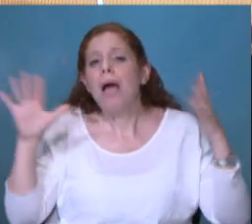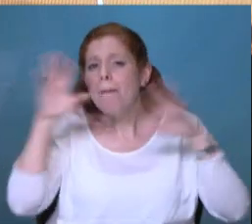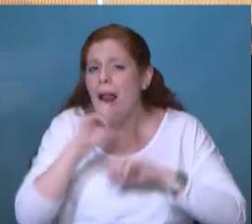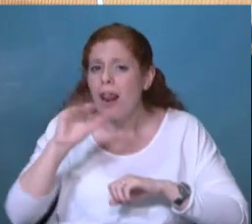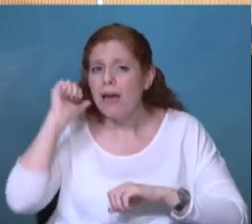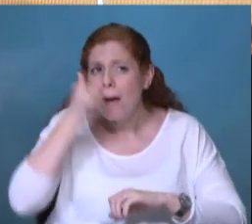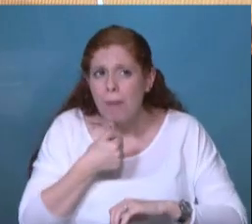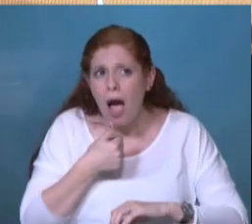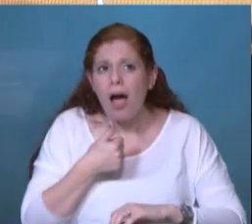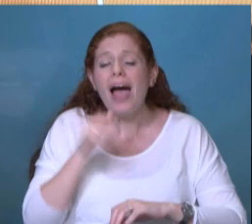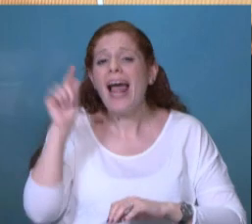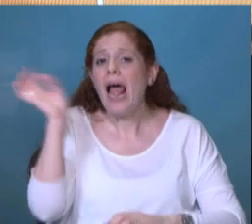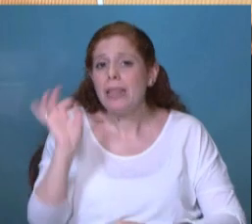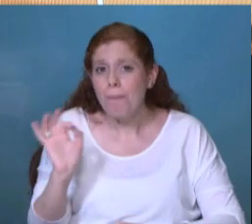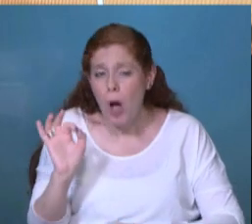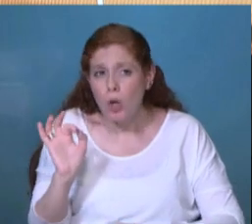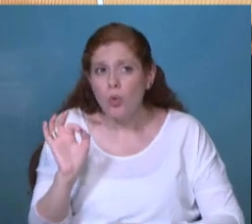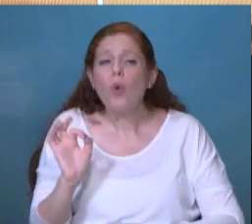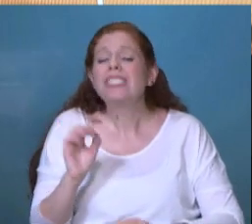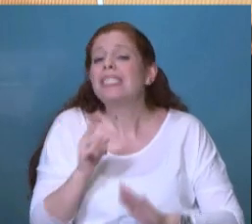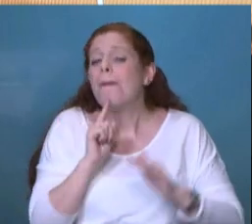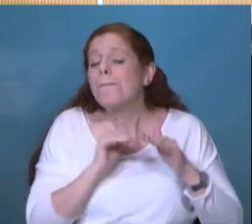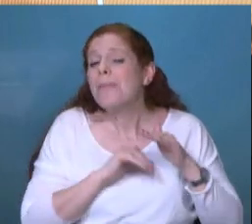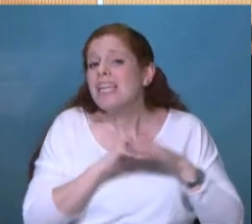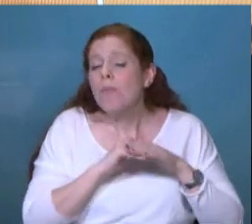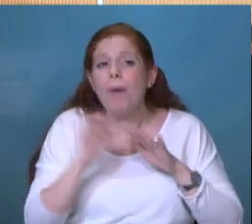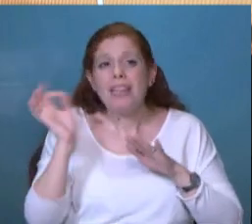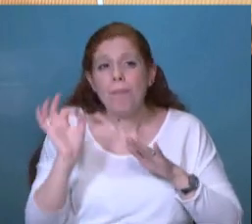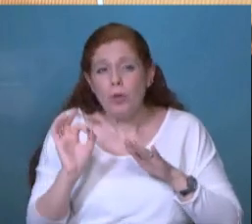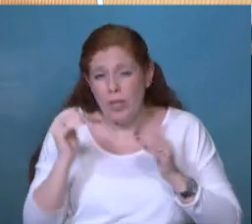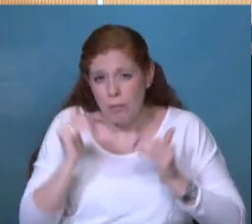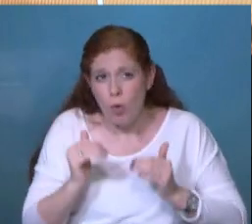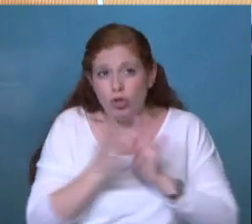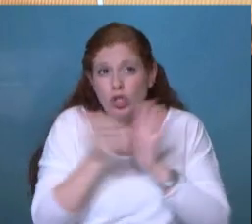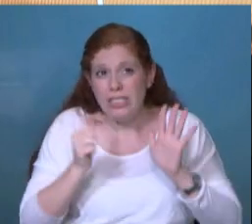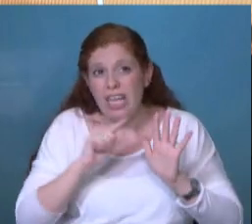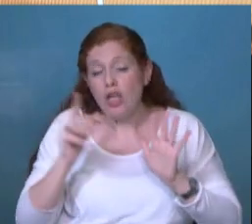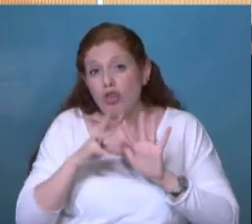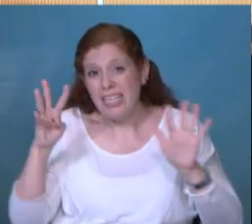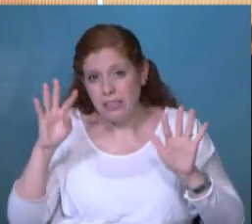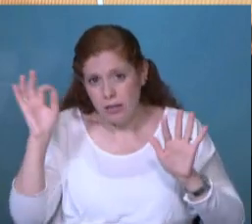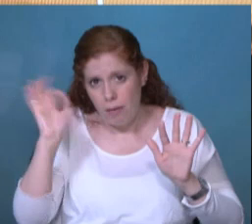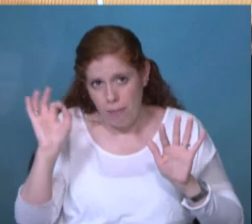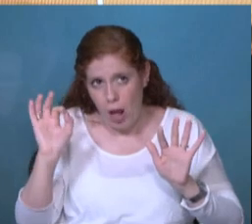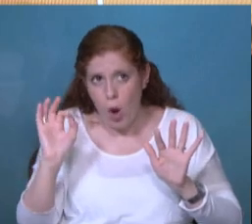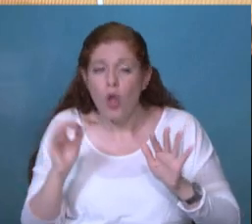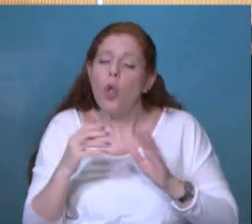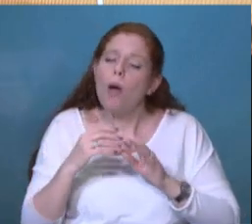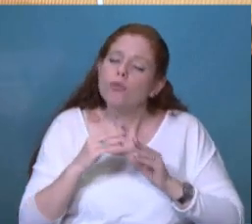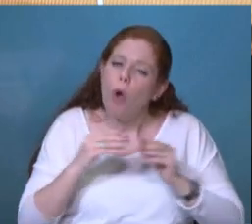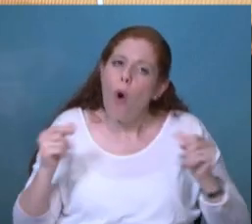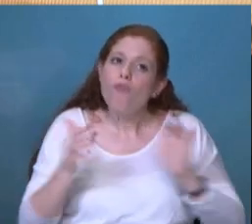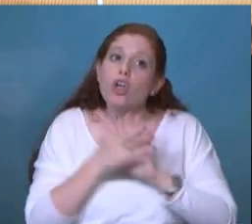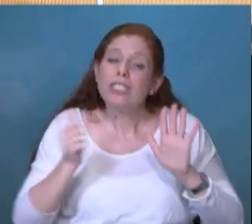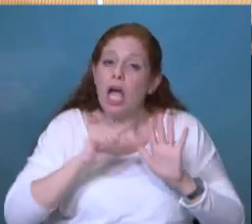מחר. אלה הטמפרטורות, זה המינימום, הטמפרטורות הנמוכות ביותר, 16-19 מעלות בערים, לאורך מישור חוף,